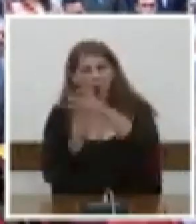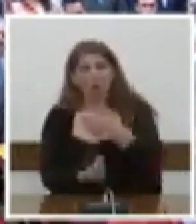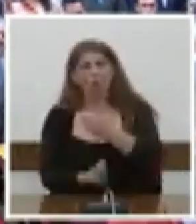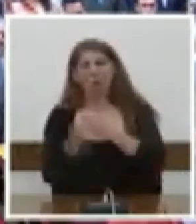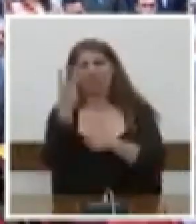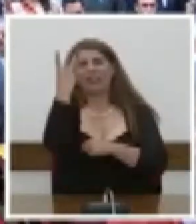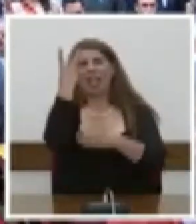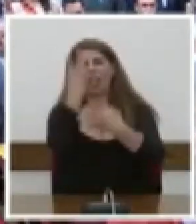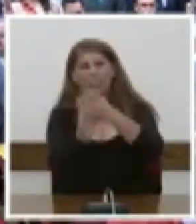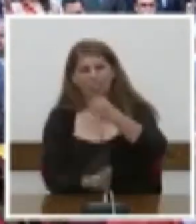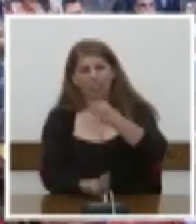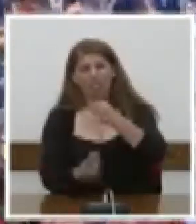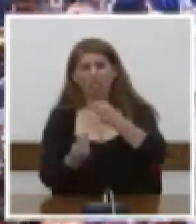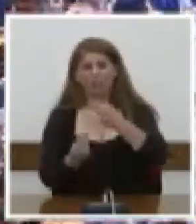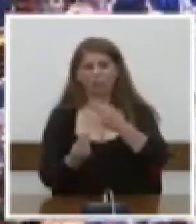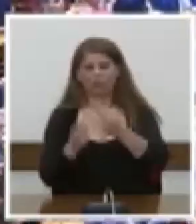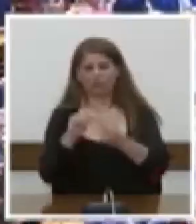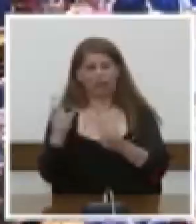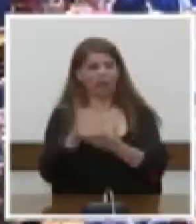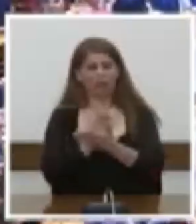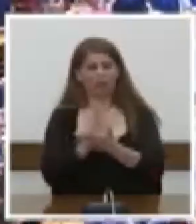Τριάδας.